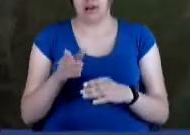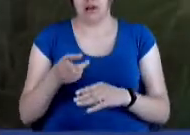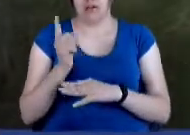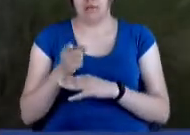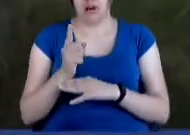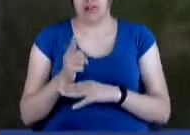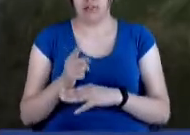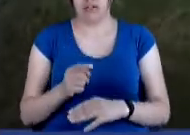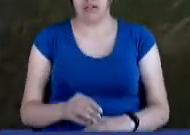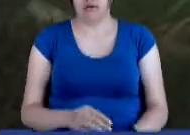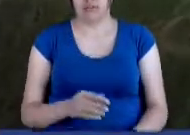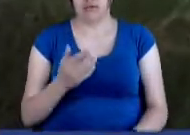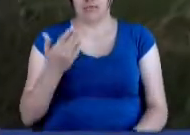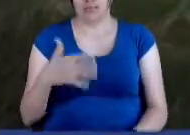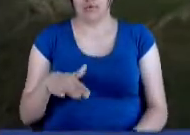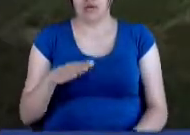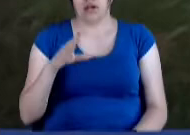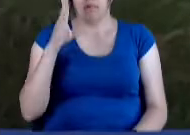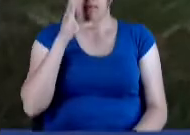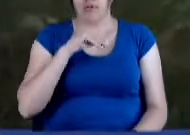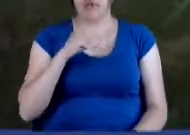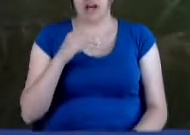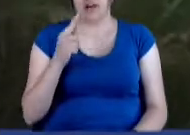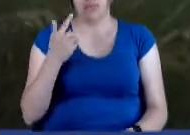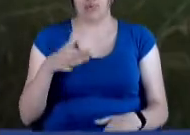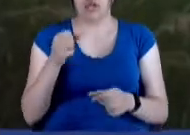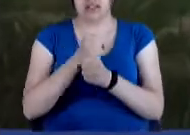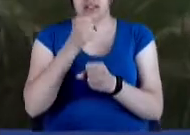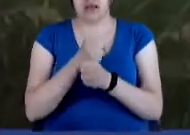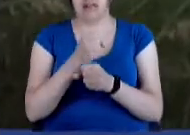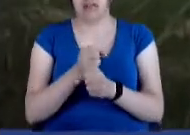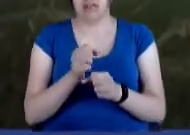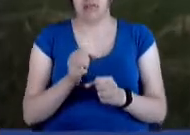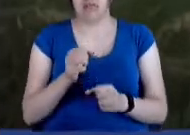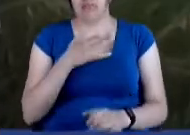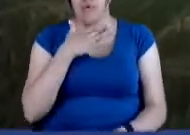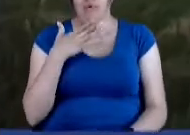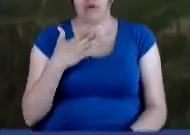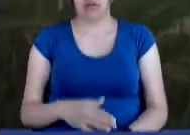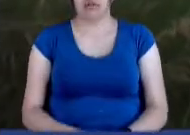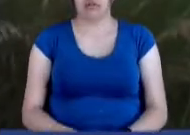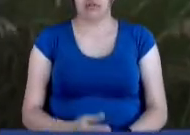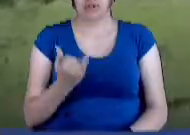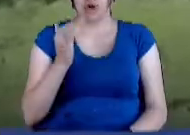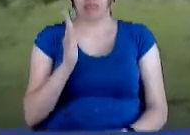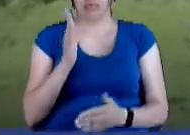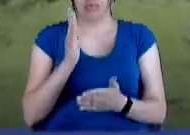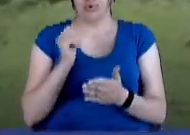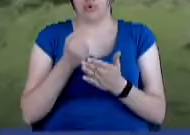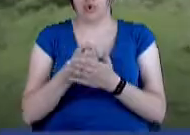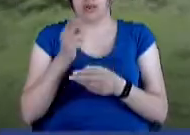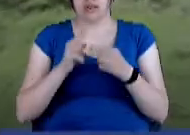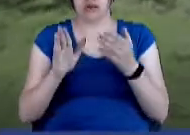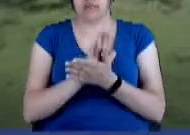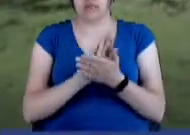ну, прилично так. Виходить добре, так що будемо зараз до кінця дочищати. Ідея